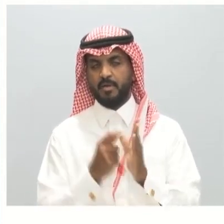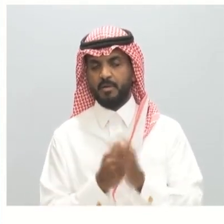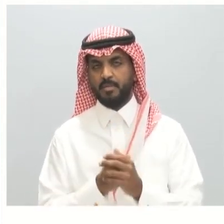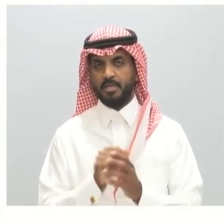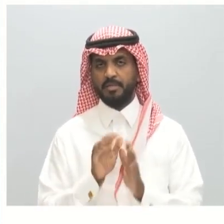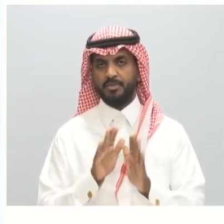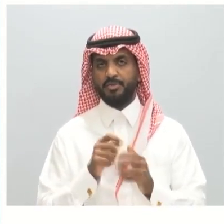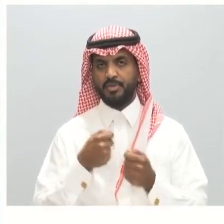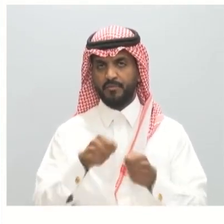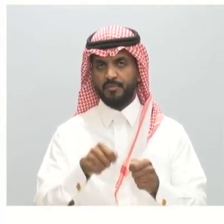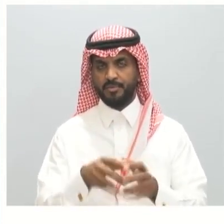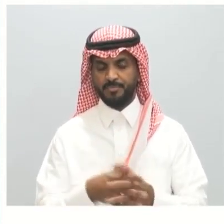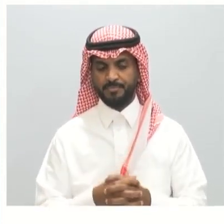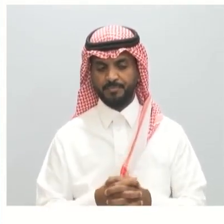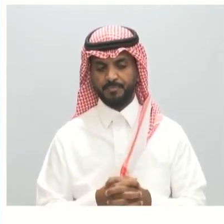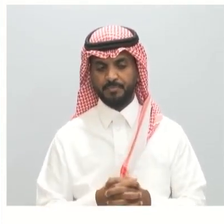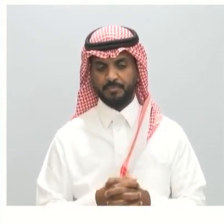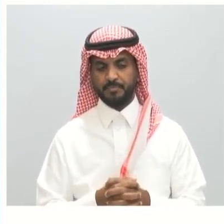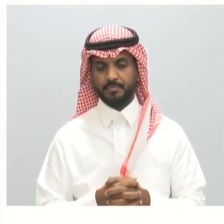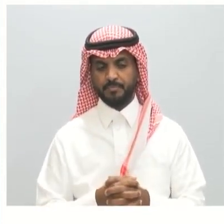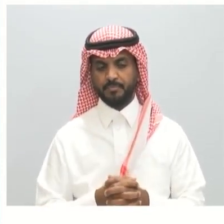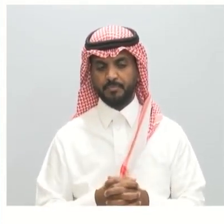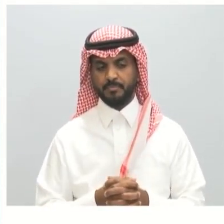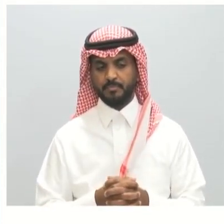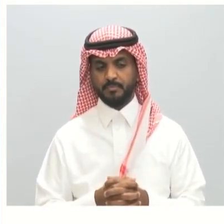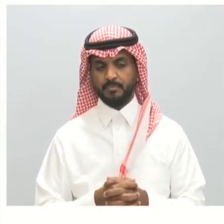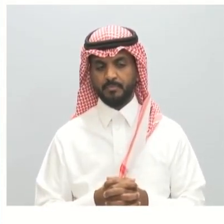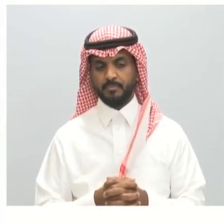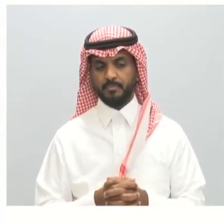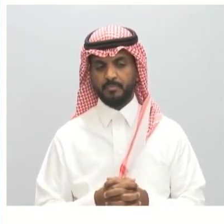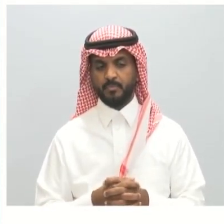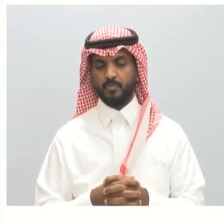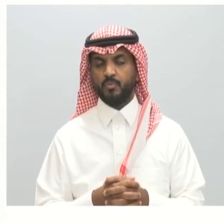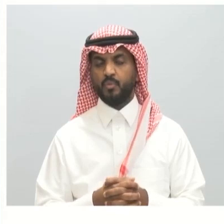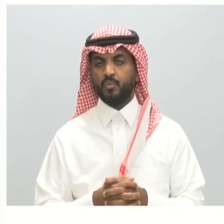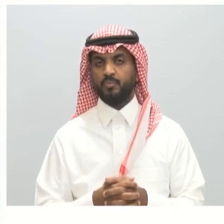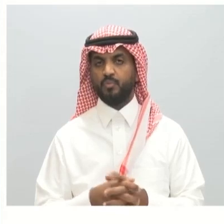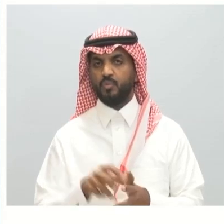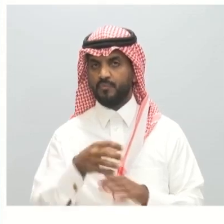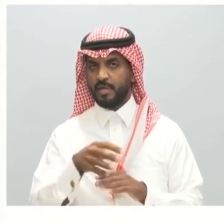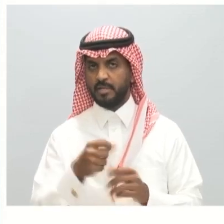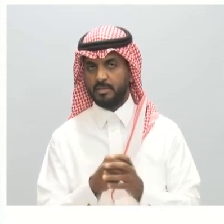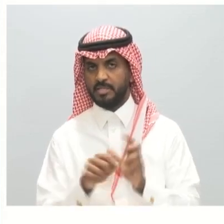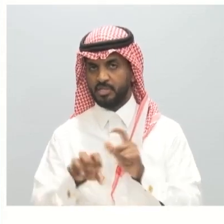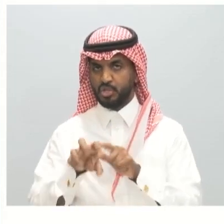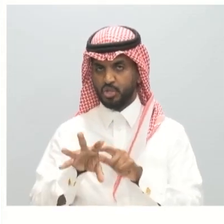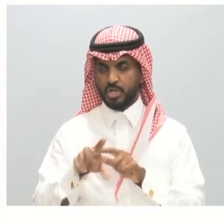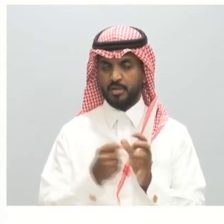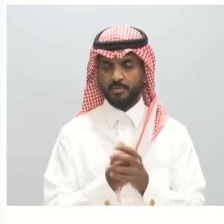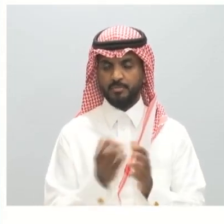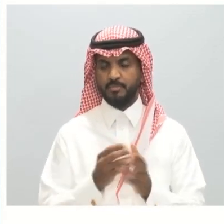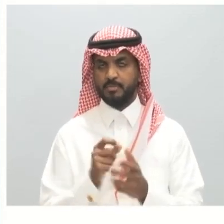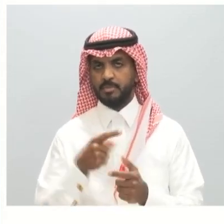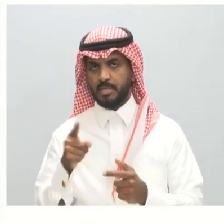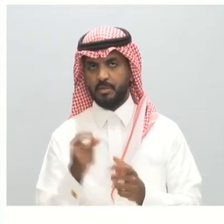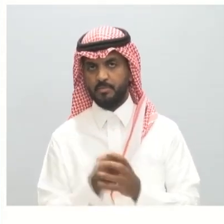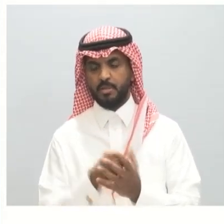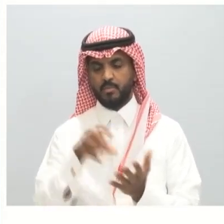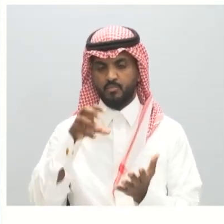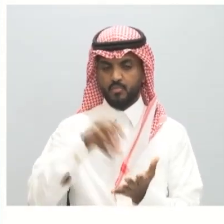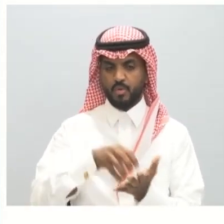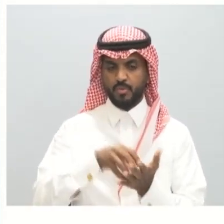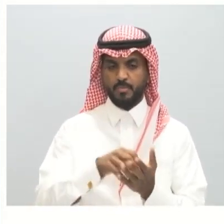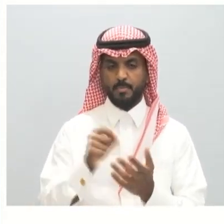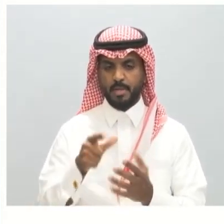الدفع بعد ذلك في فئه لبنات الاستشعار نضع صح بجانب الموضع